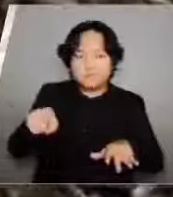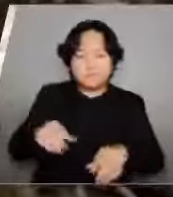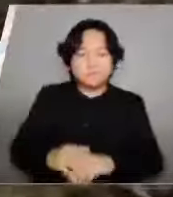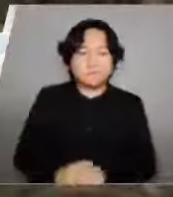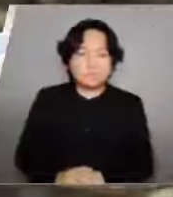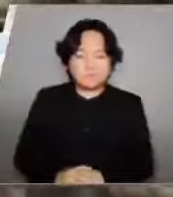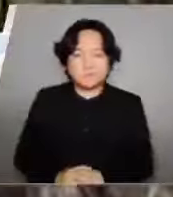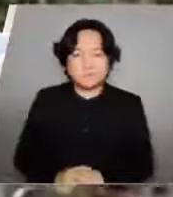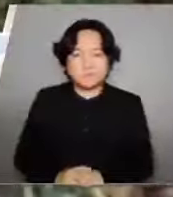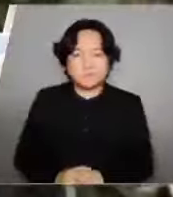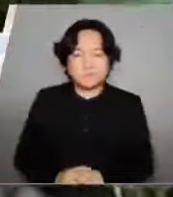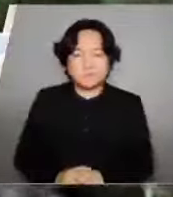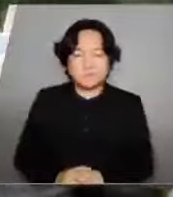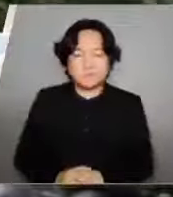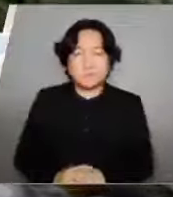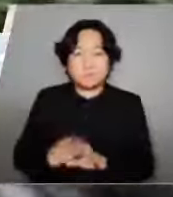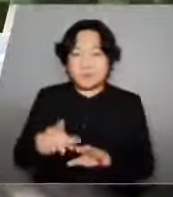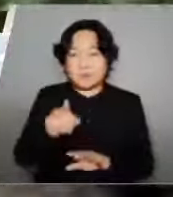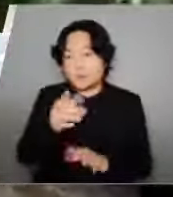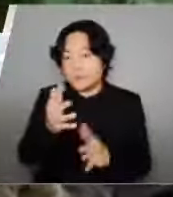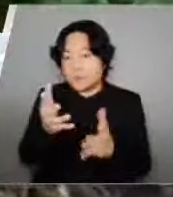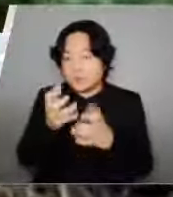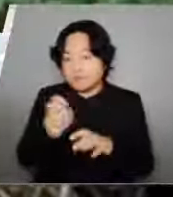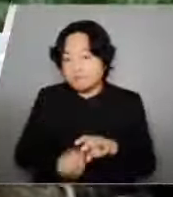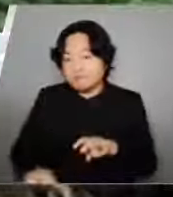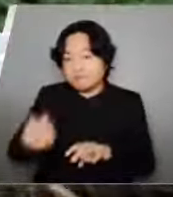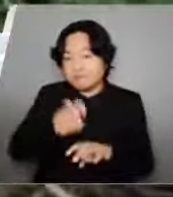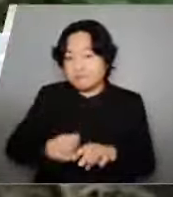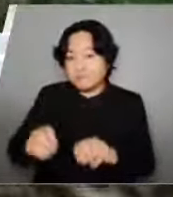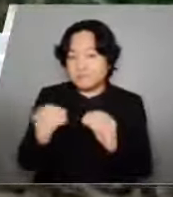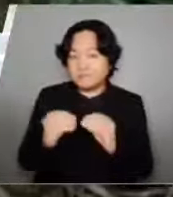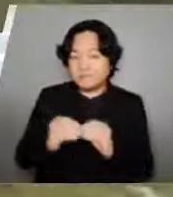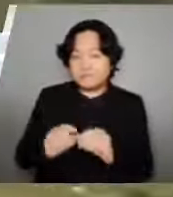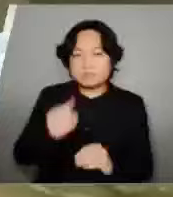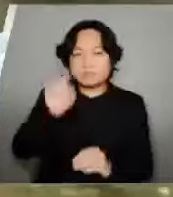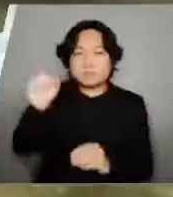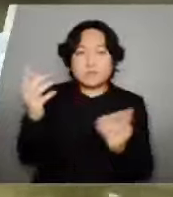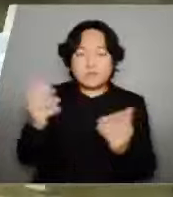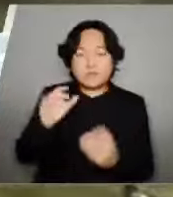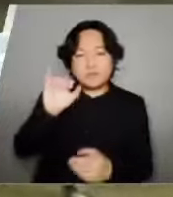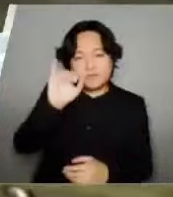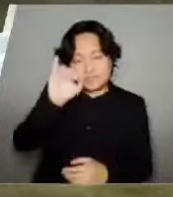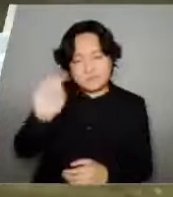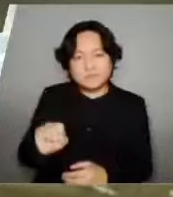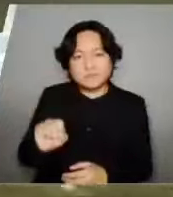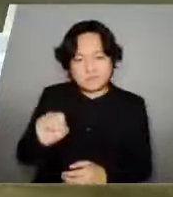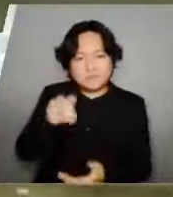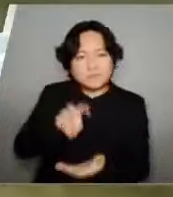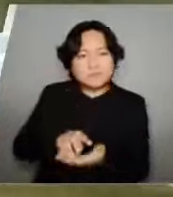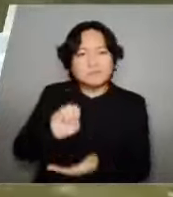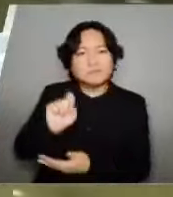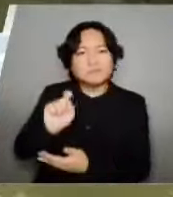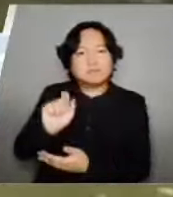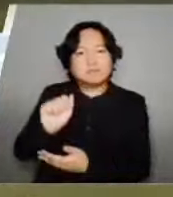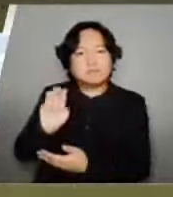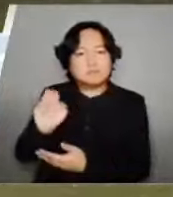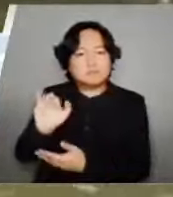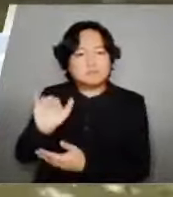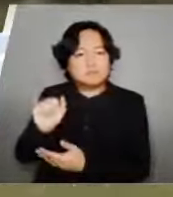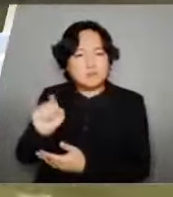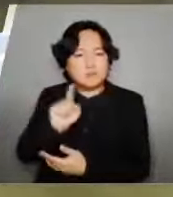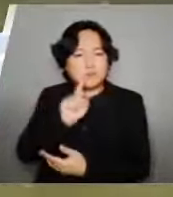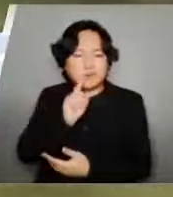Kung adventure naman ang gusto, pwedeng ituloy ang biyahe sa Santa Maria, Ilocos Sur. Extra challenge man ang mahigit kalahating oras ng